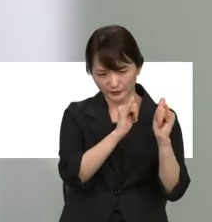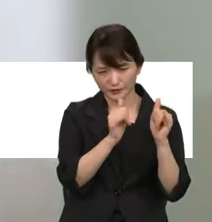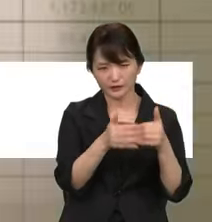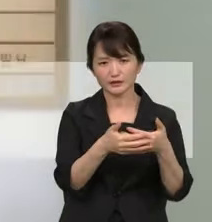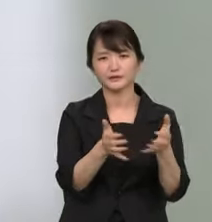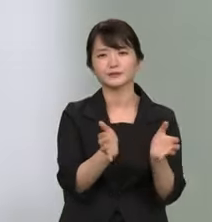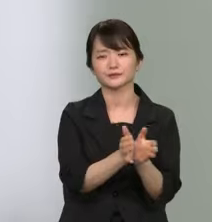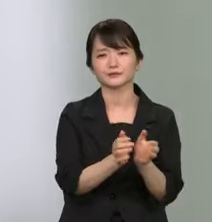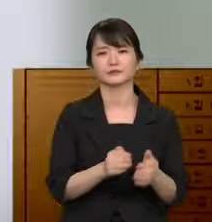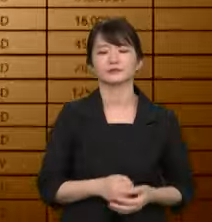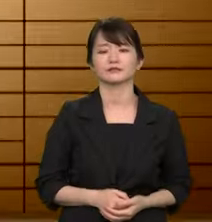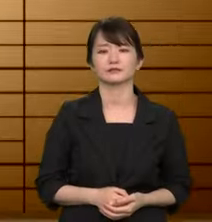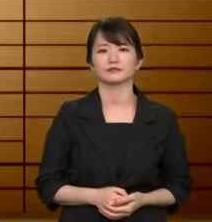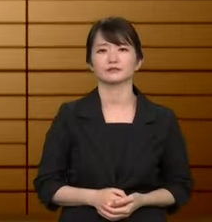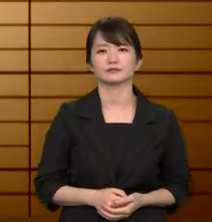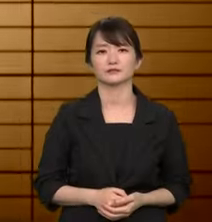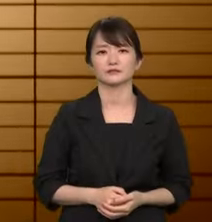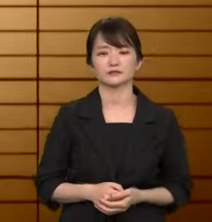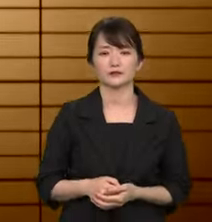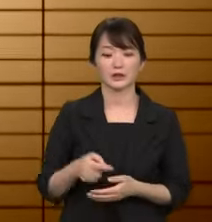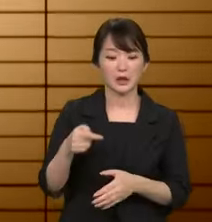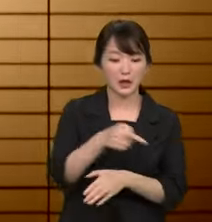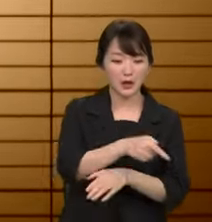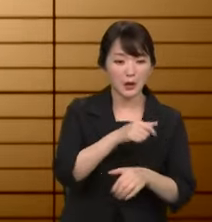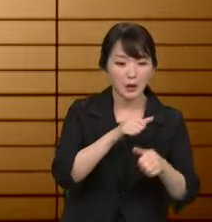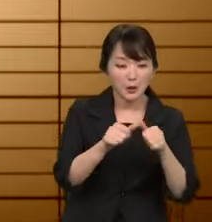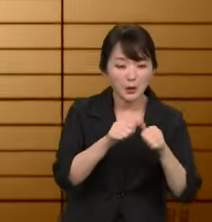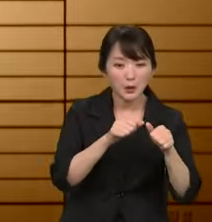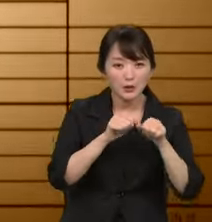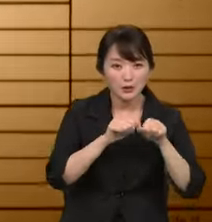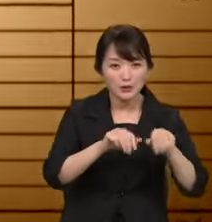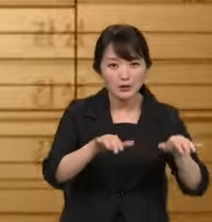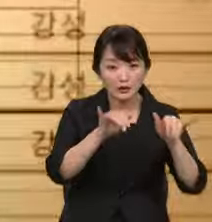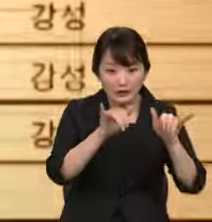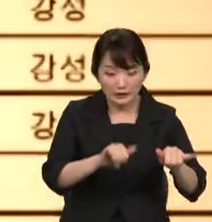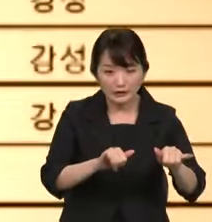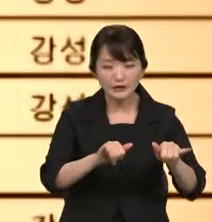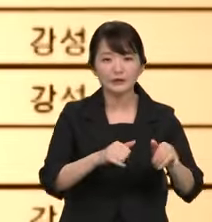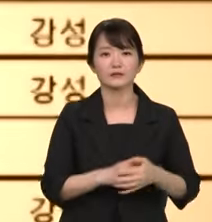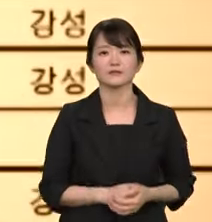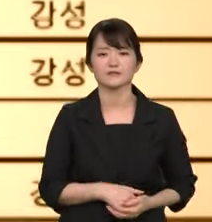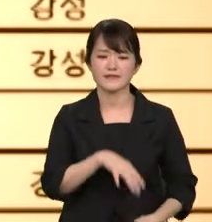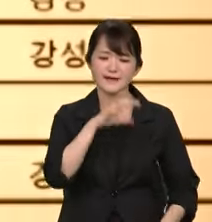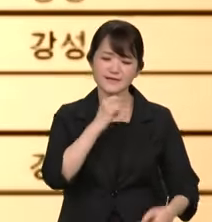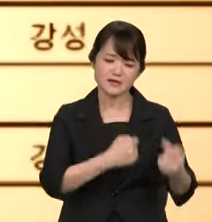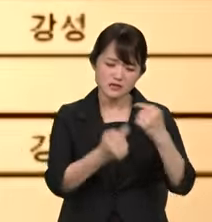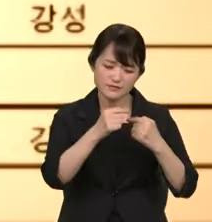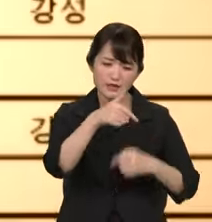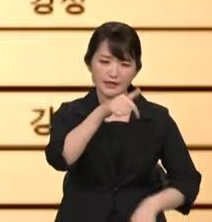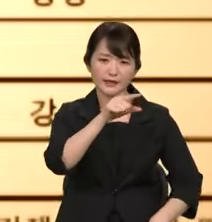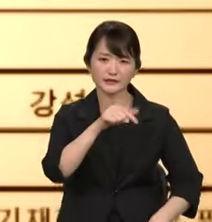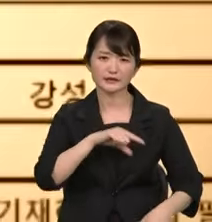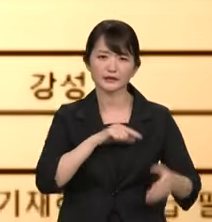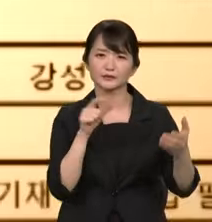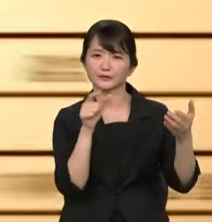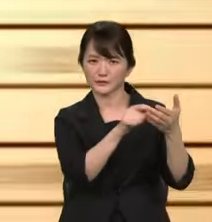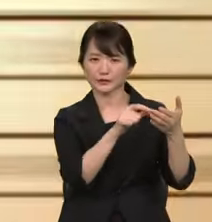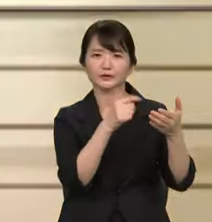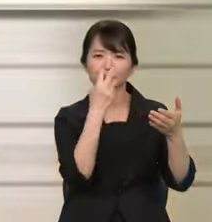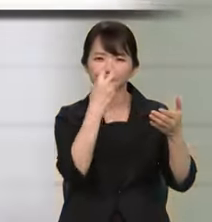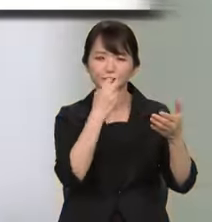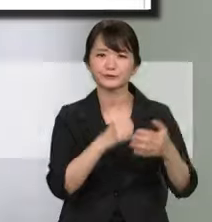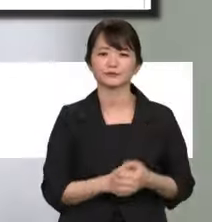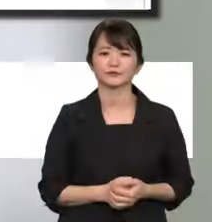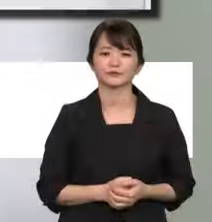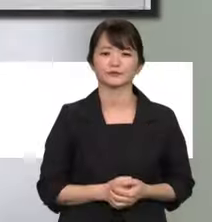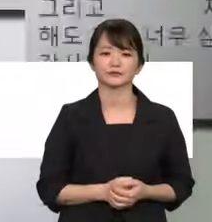했거든요. 이 문제가 바깥에 알려질까 봐 강하게 항의하는 판매자는 강성이란 이름으로 따로 관리하기도 했습니다.